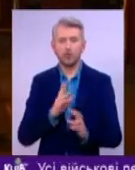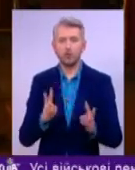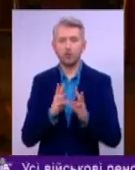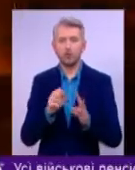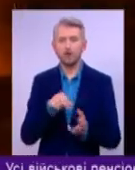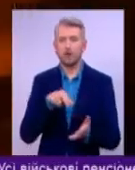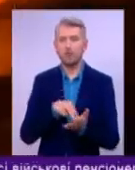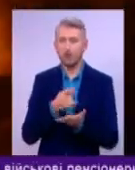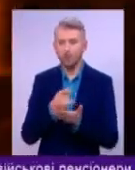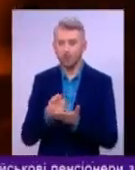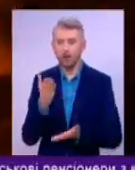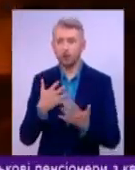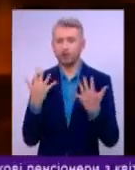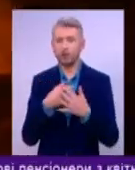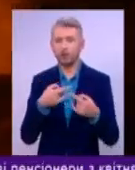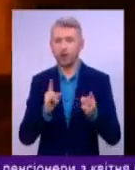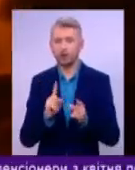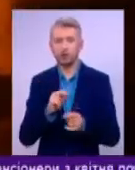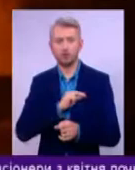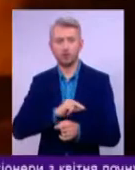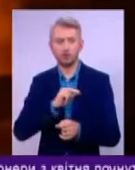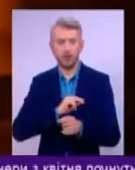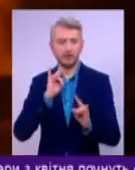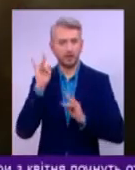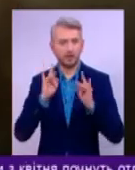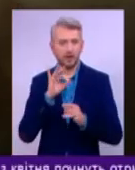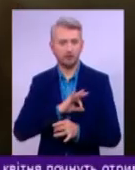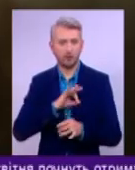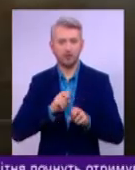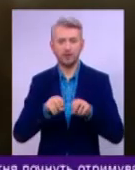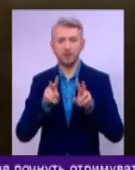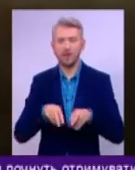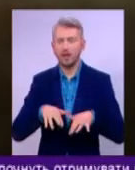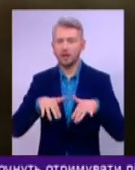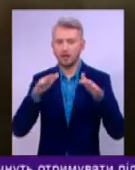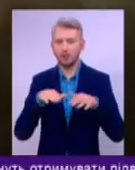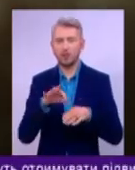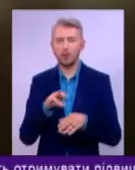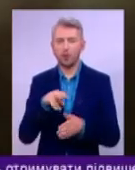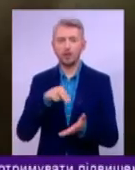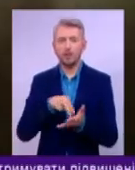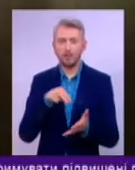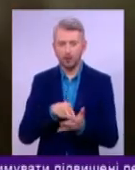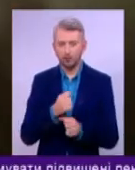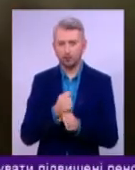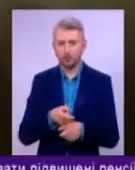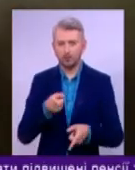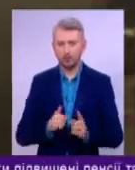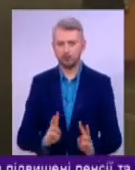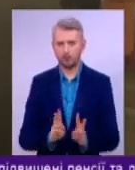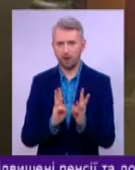на парковці. Якщо у кінотеатрі для того, щоб спрацювала сигналізація, використали спеціальний дим, то на паркінгу розклали справжнє